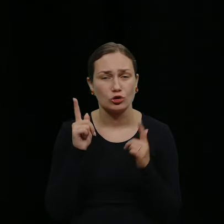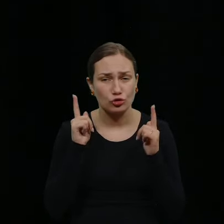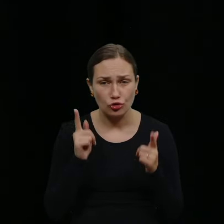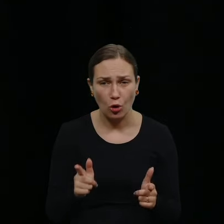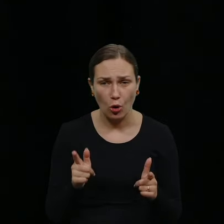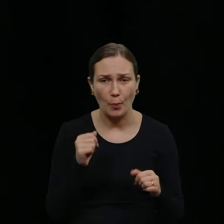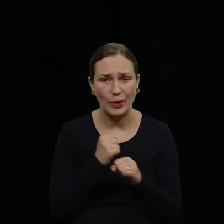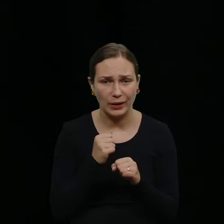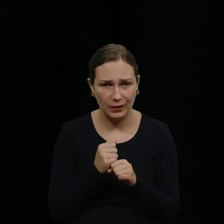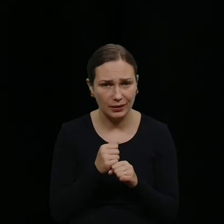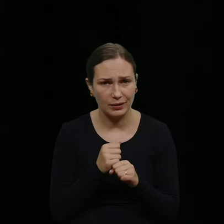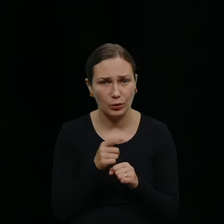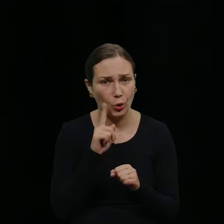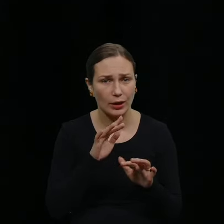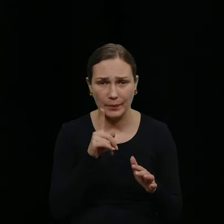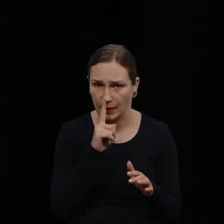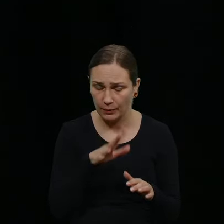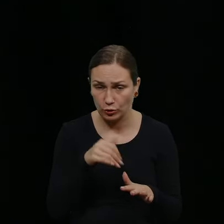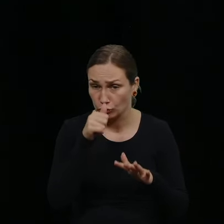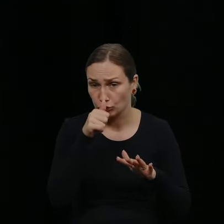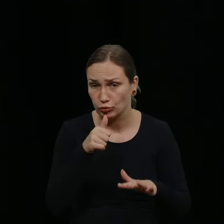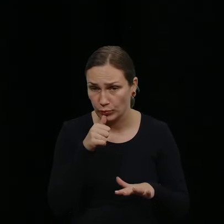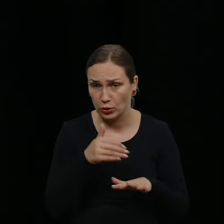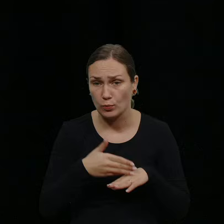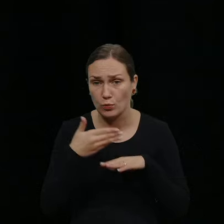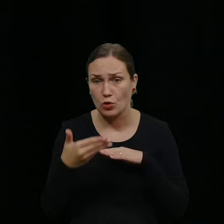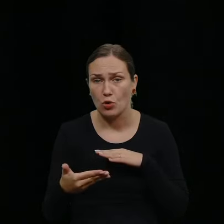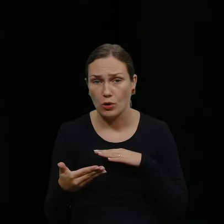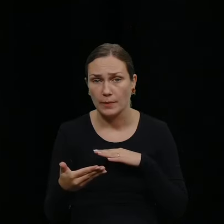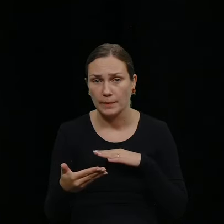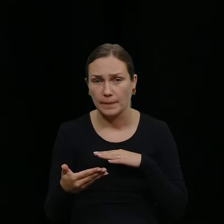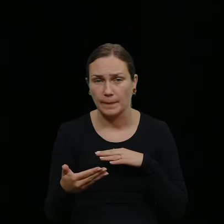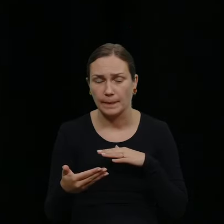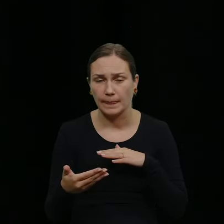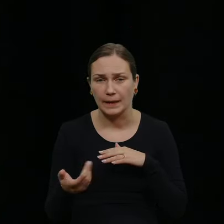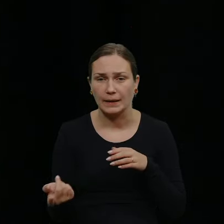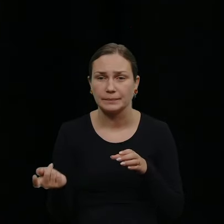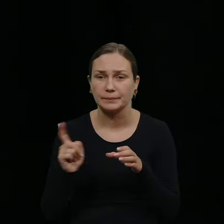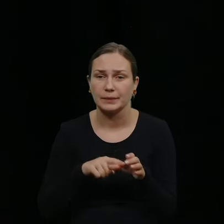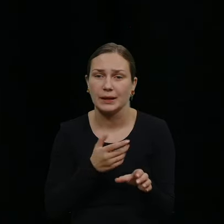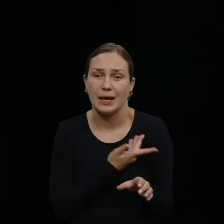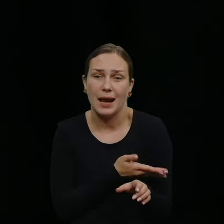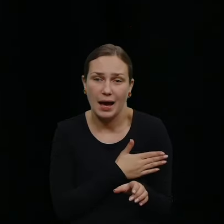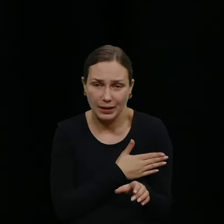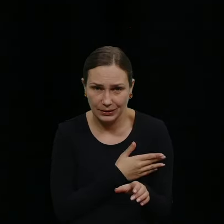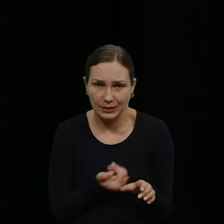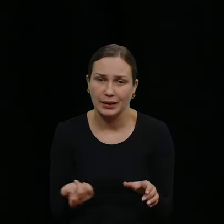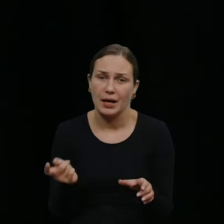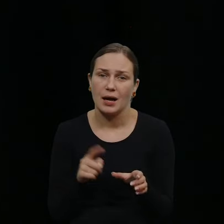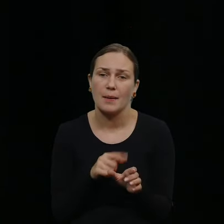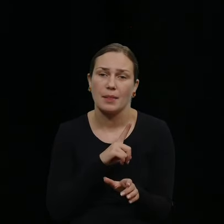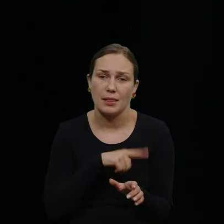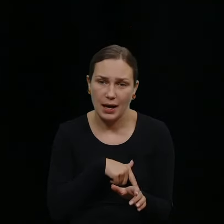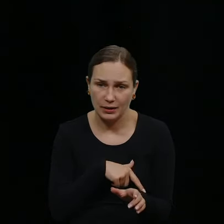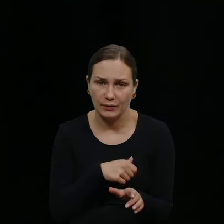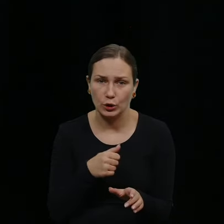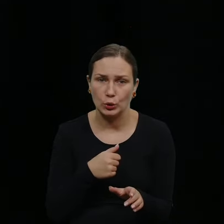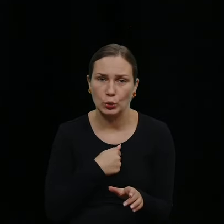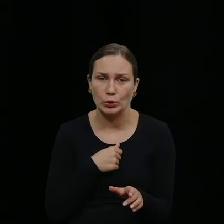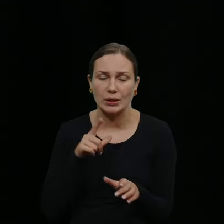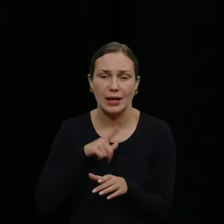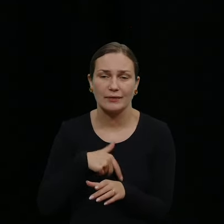tam tikrai nebus. Po pusės metų prisijungė, nu gal greičiau prisijungė Lenkai prie manęs, prisijungė Latvijai, turėjom